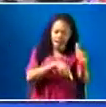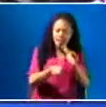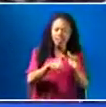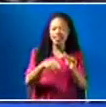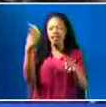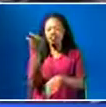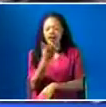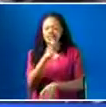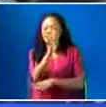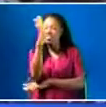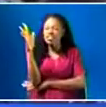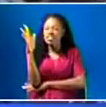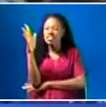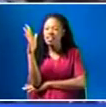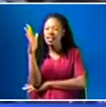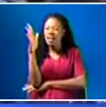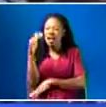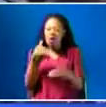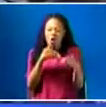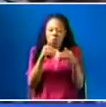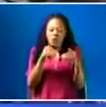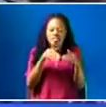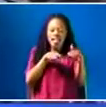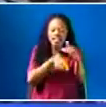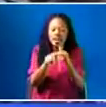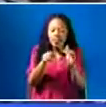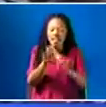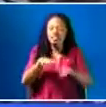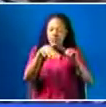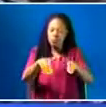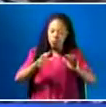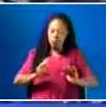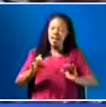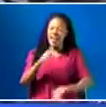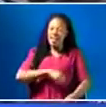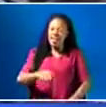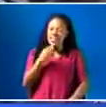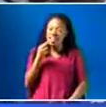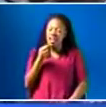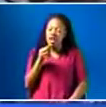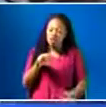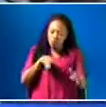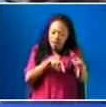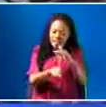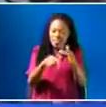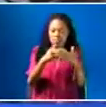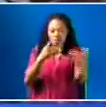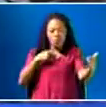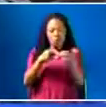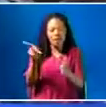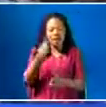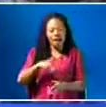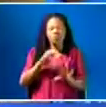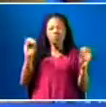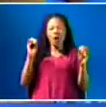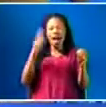kwa shamba yetu, na walikuwa kidogo tu waingie kwa makaburi. Na tuliwaambia wasiingie mpaka tufanyie compensation, but waliingia by force. We had